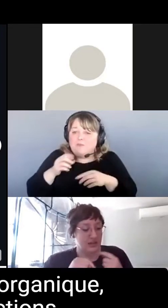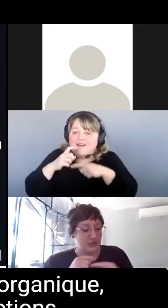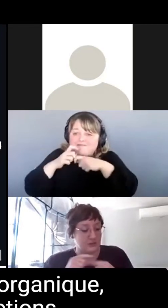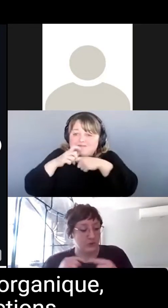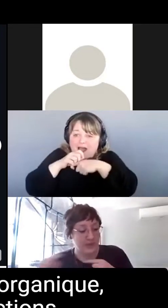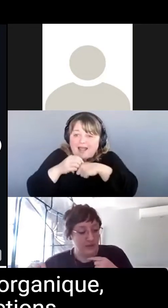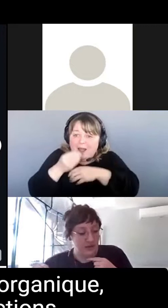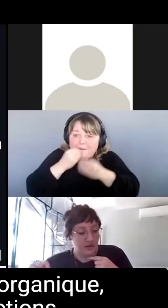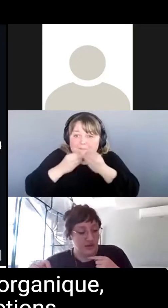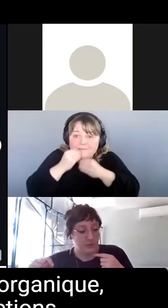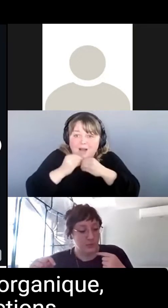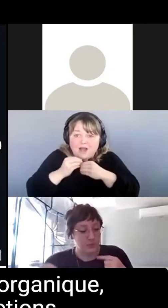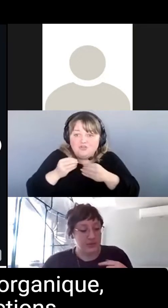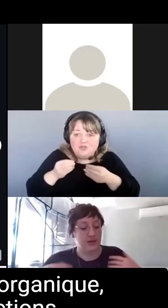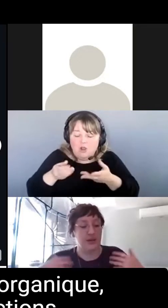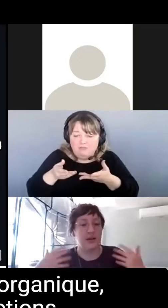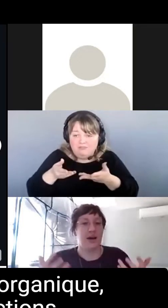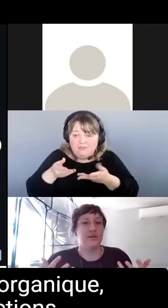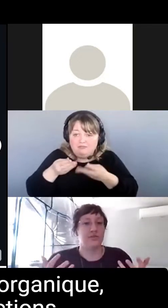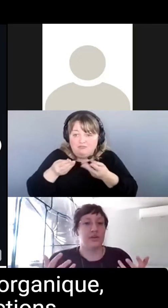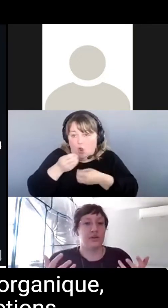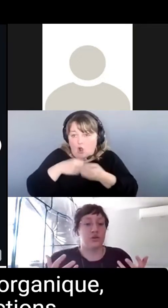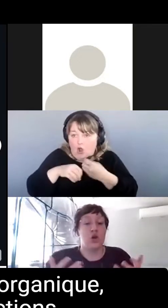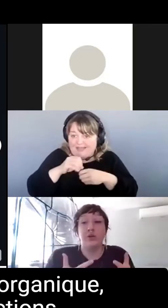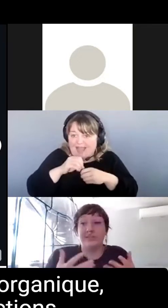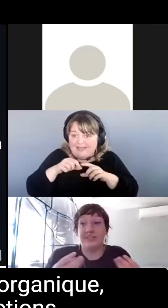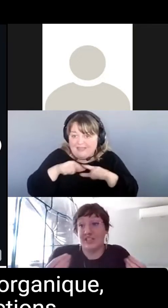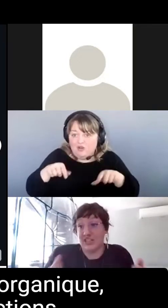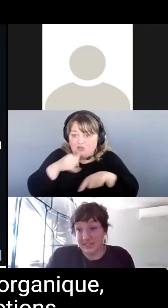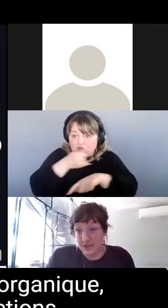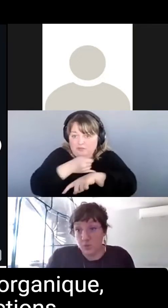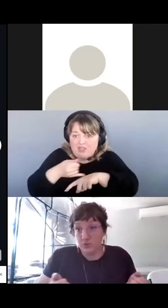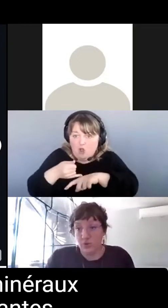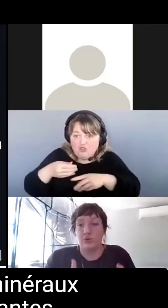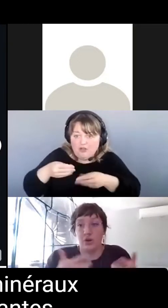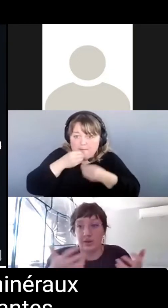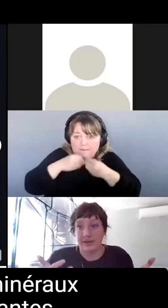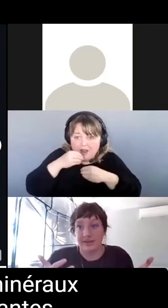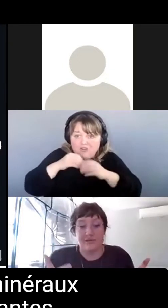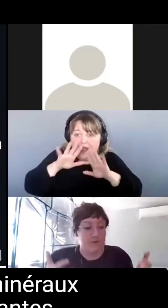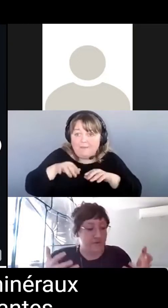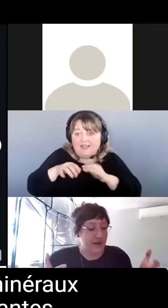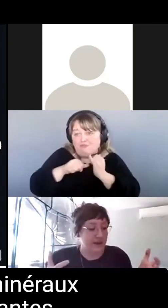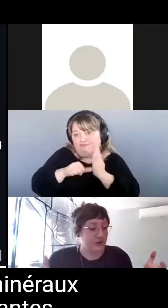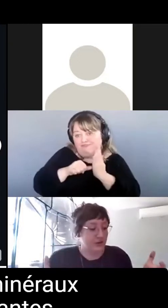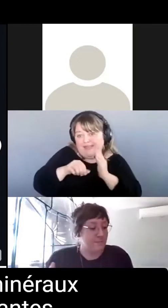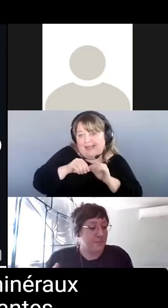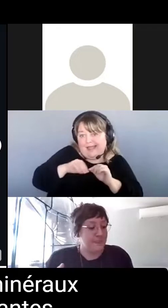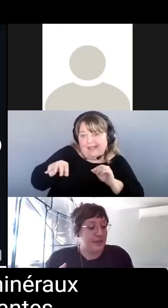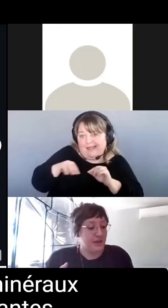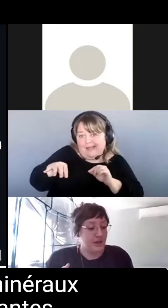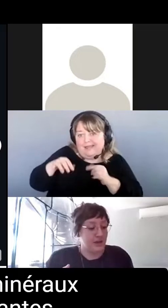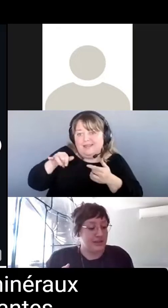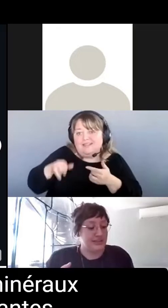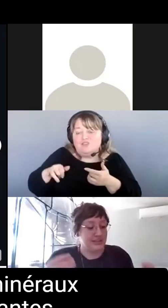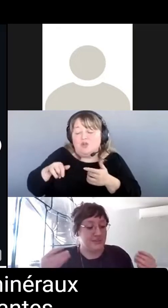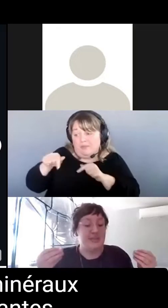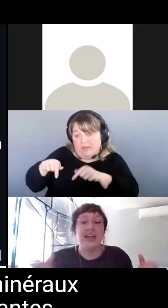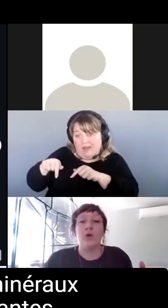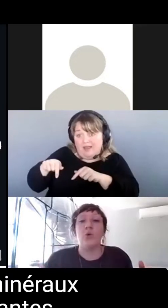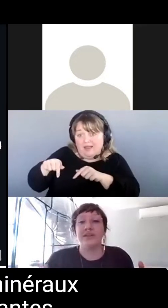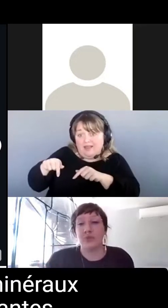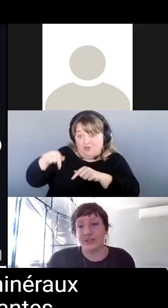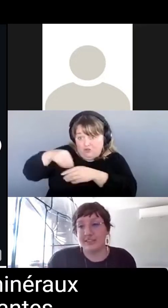la transformer, puis rendre leur déjection, donc leur caca, va faire que il y a